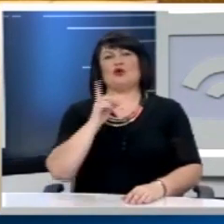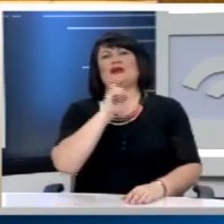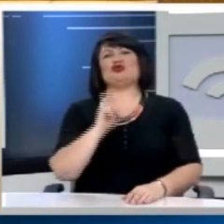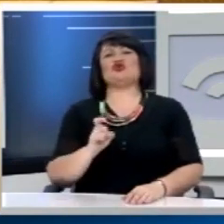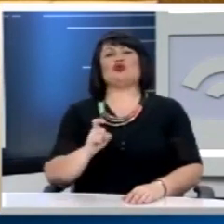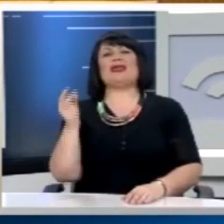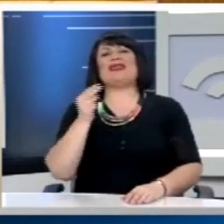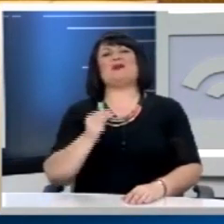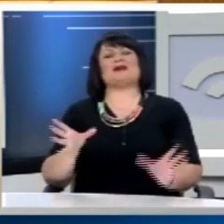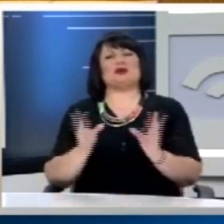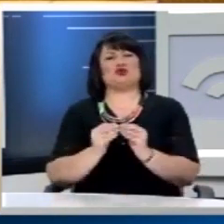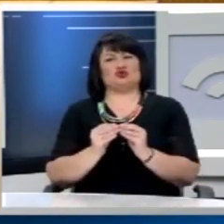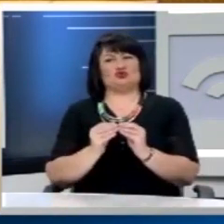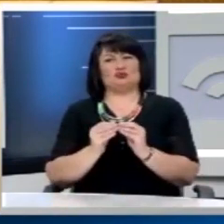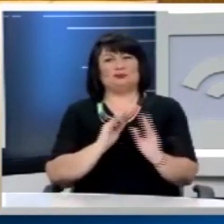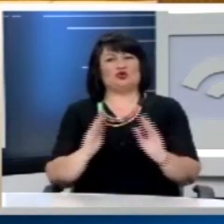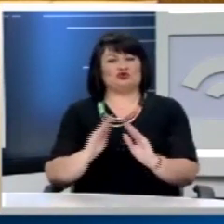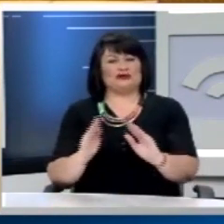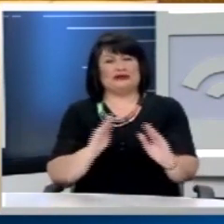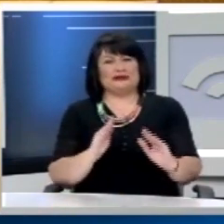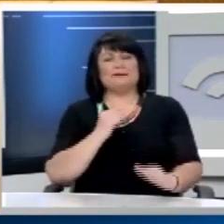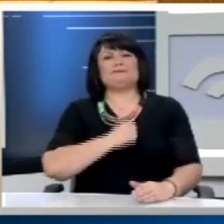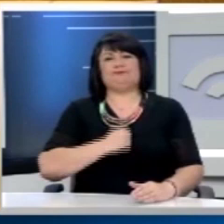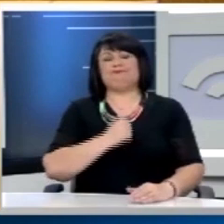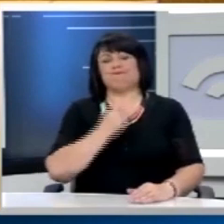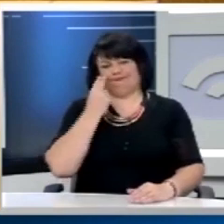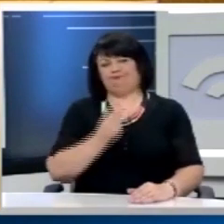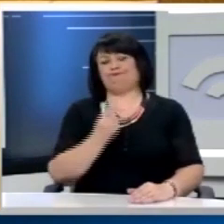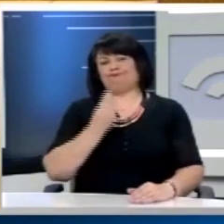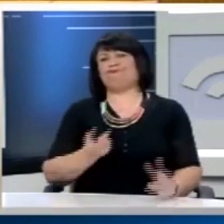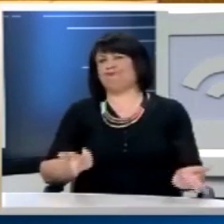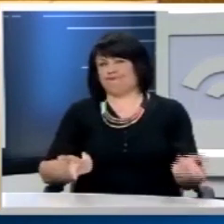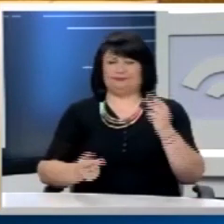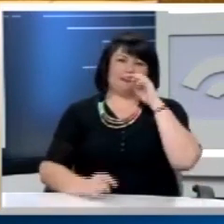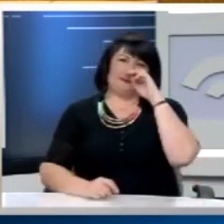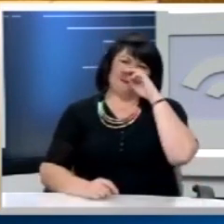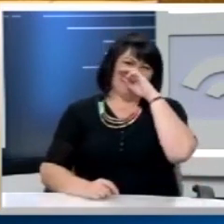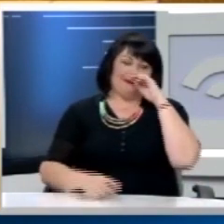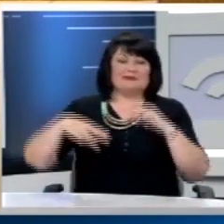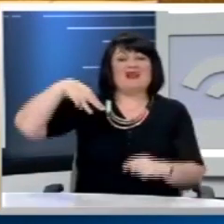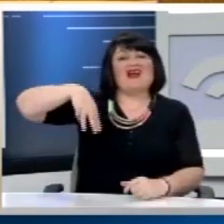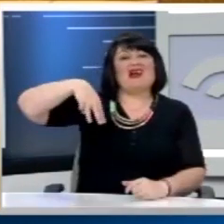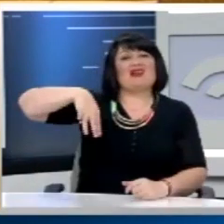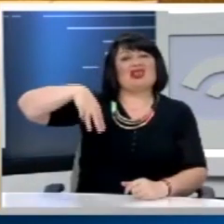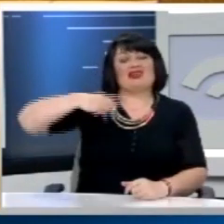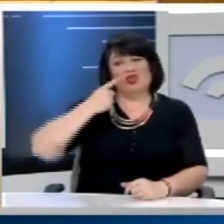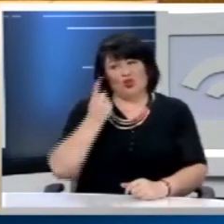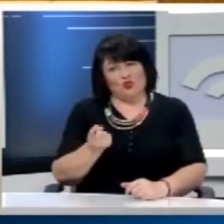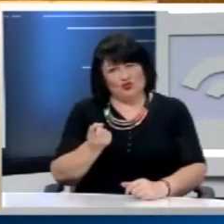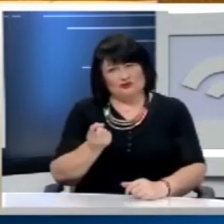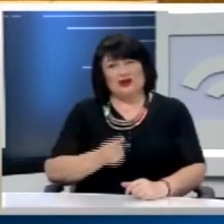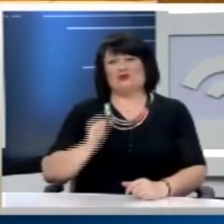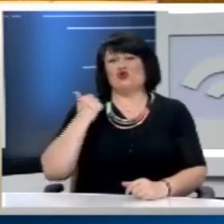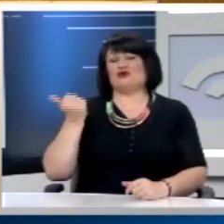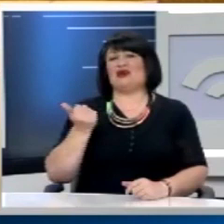ζωής βρίσκονται ξανά, δυστυχώς, με τραγικό τρόπο στην επικαιρότητα. Ήταν η Χαλκιδική πρόσφατα, ήταν